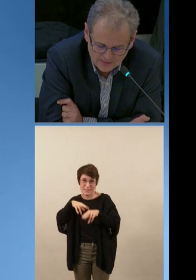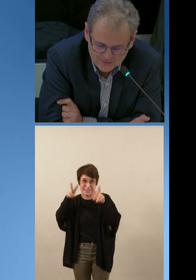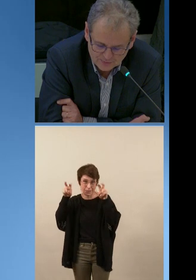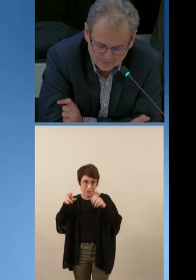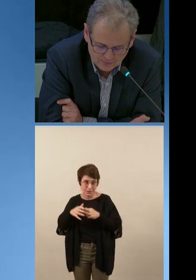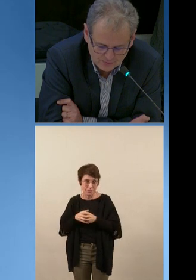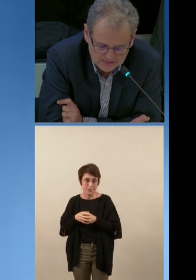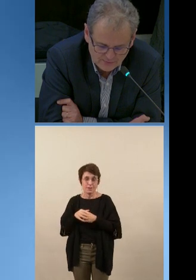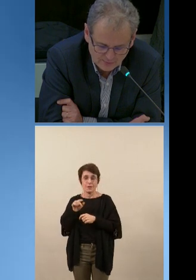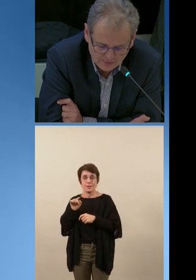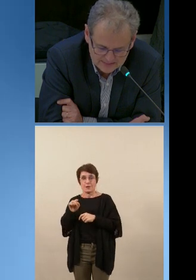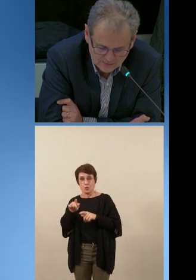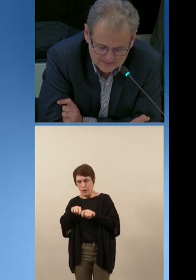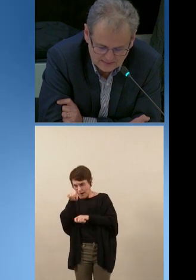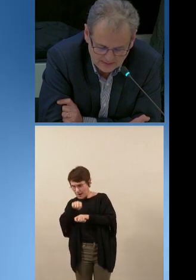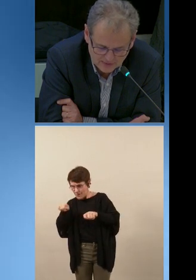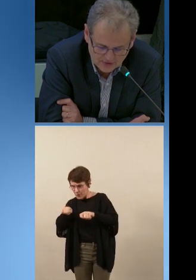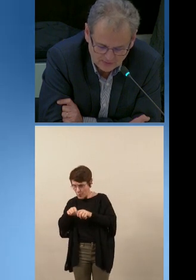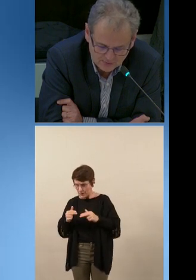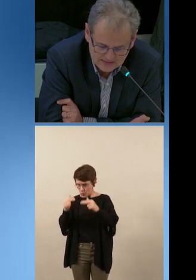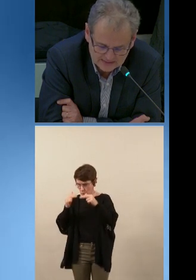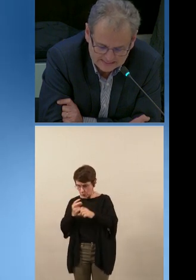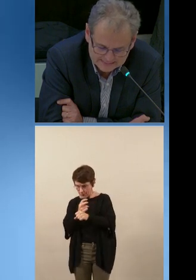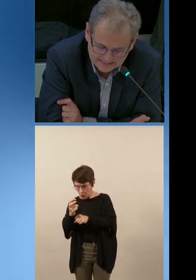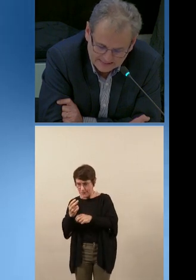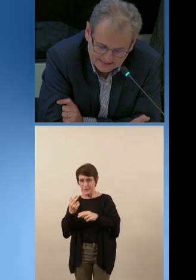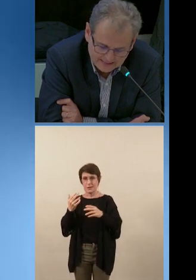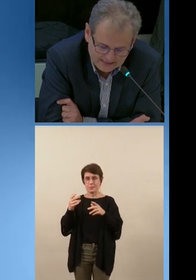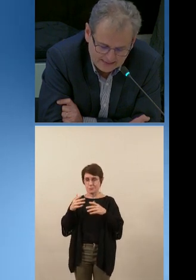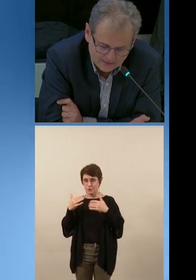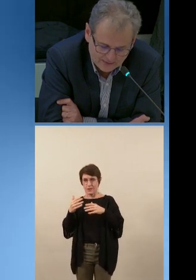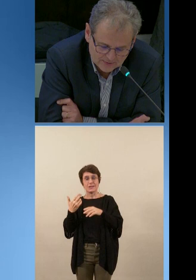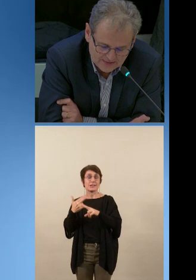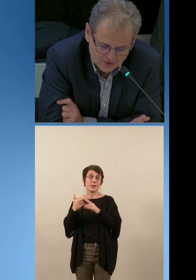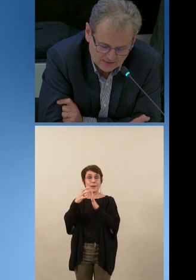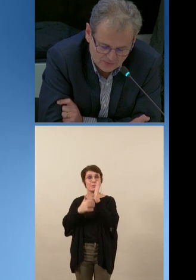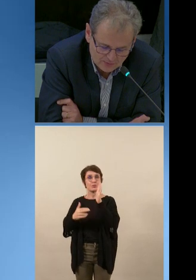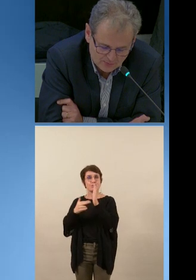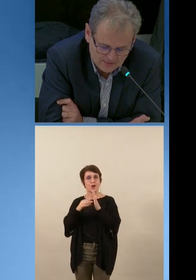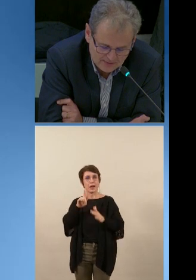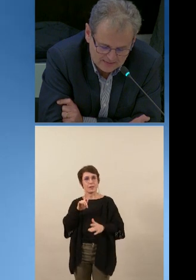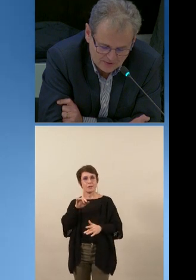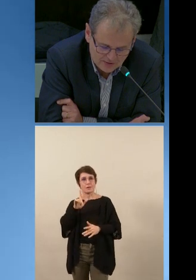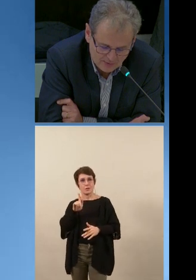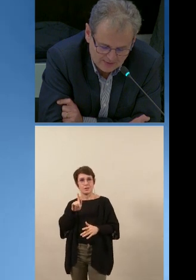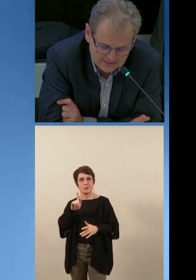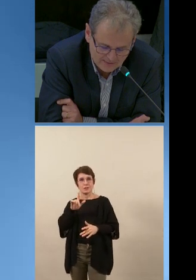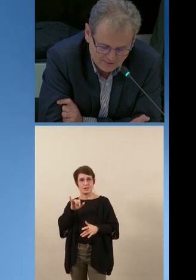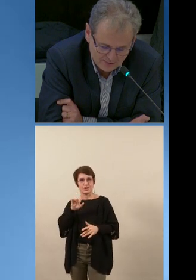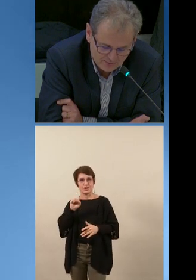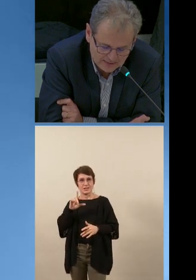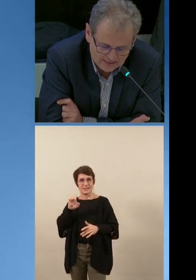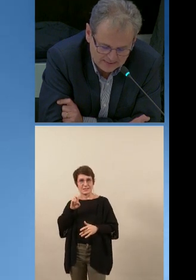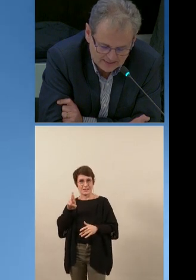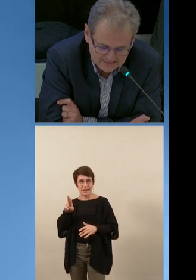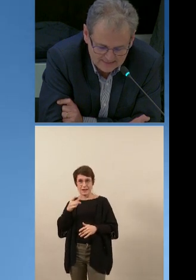évaluation de des niveaux de risque ça s'appelle la charte gisler et dans cette charte où les échelles de risque vont